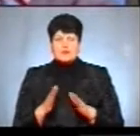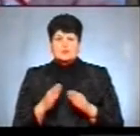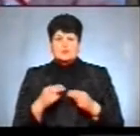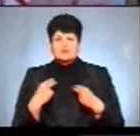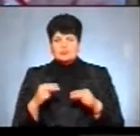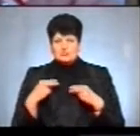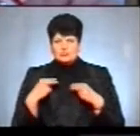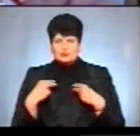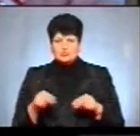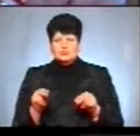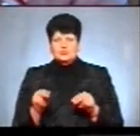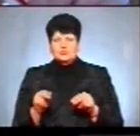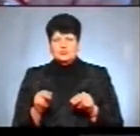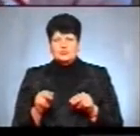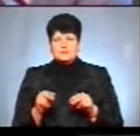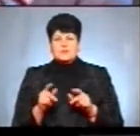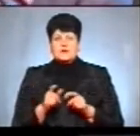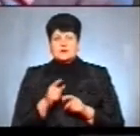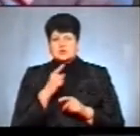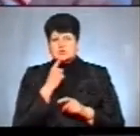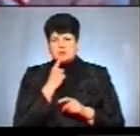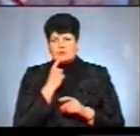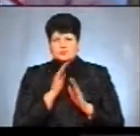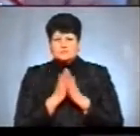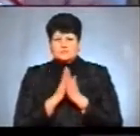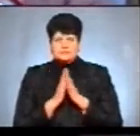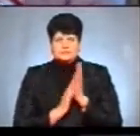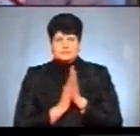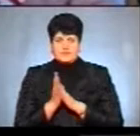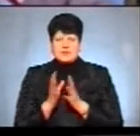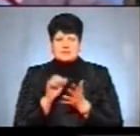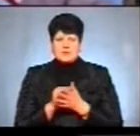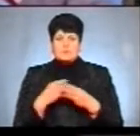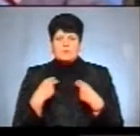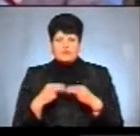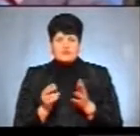рослин, занесених до червоної книги, а саме, займалися продажем в кількості